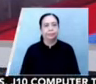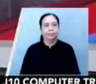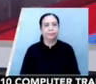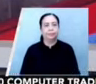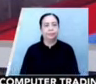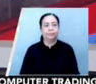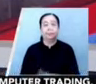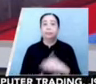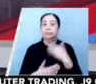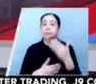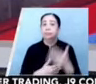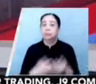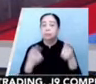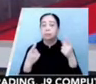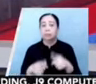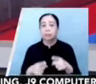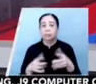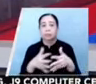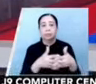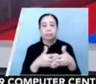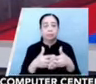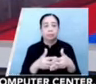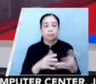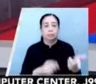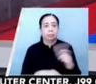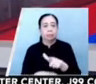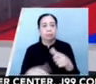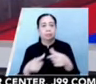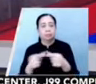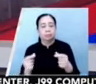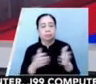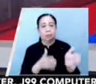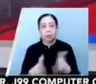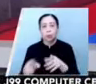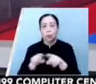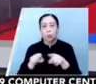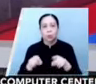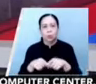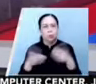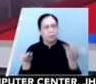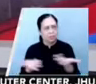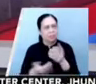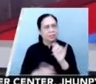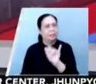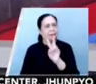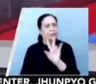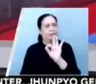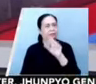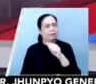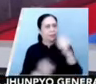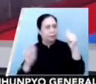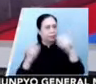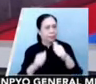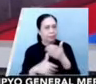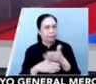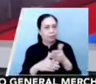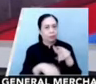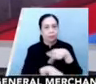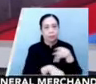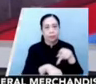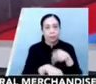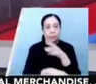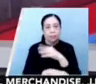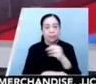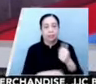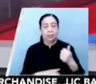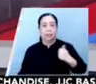At kasunod ng Amerika at Japan, inaayos na rin magkaroon ng mala VFA na kasunduan sa pagitan ng Pilipinas at Canada